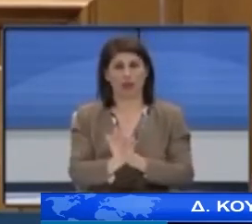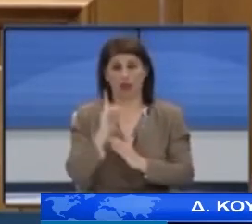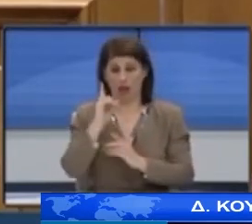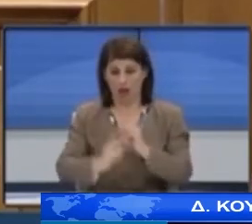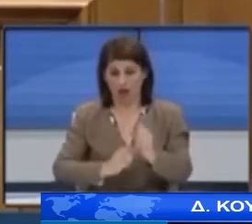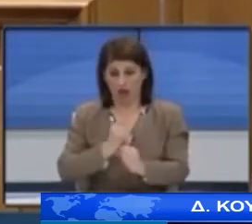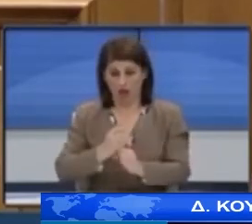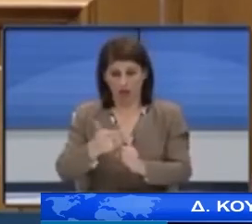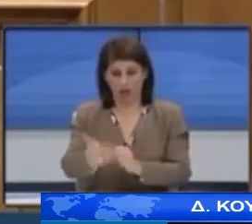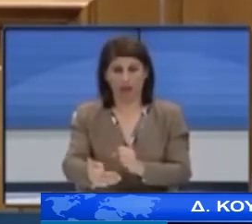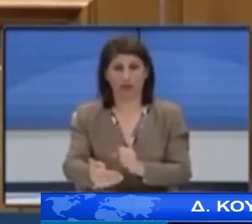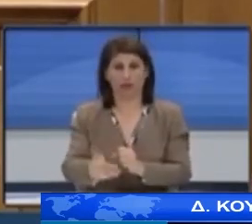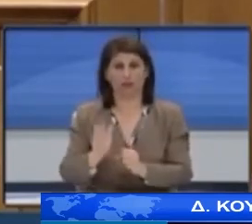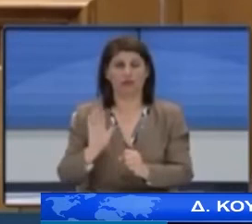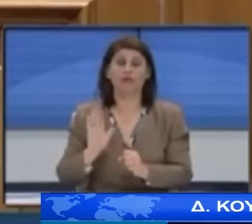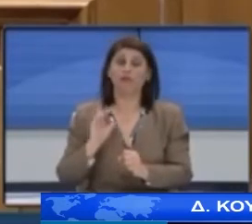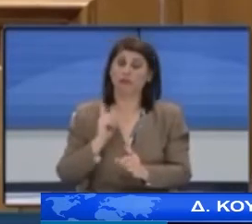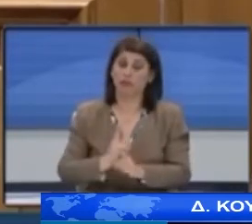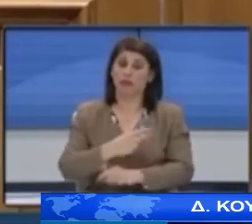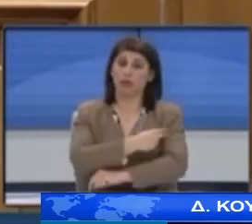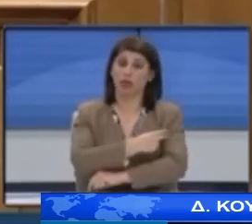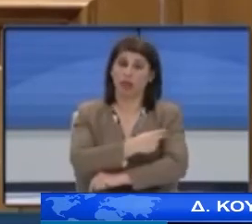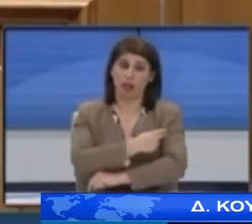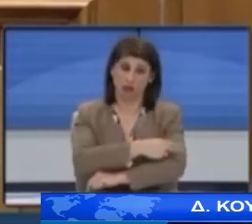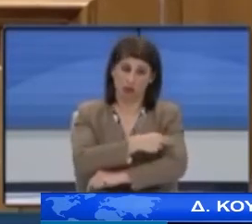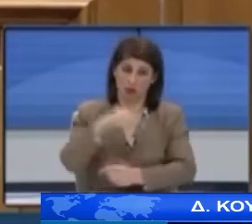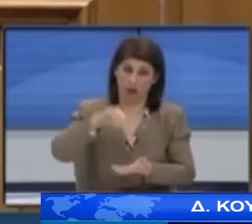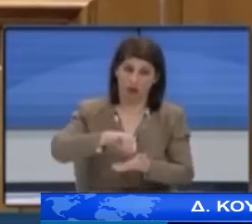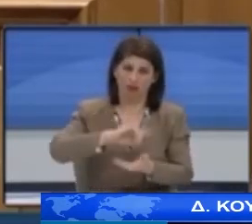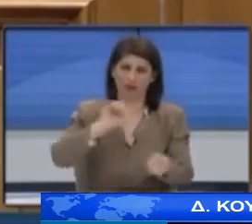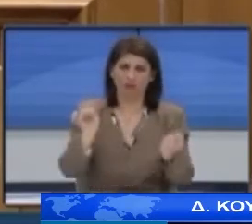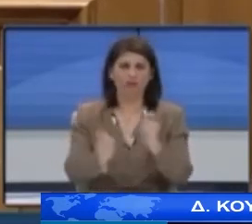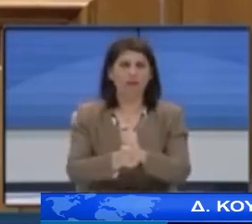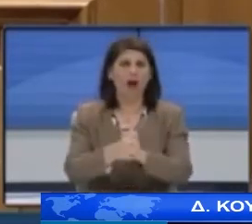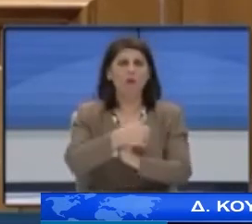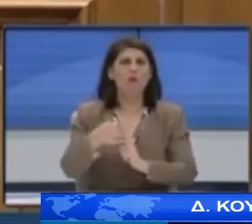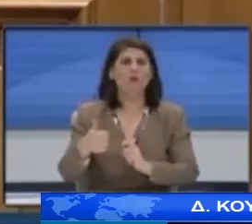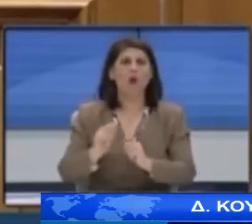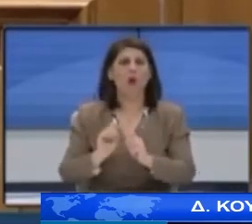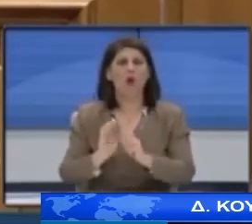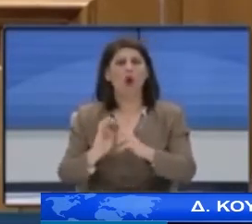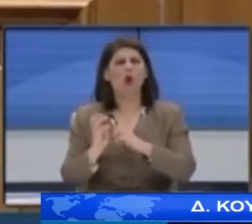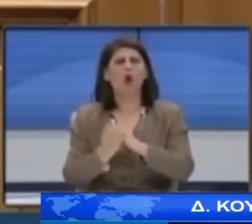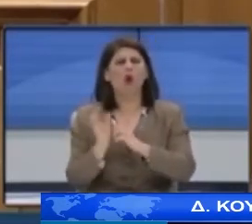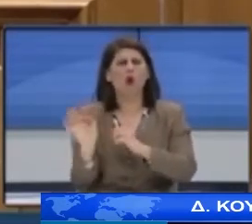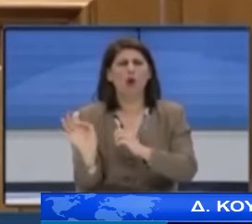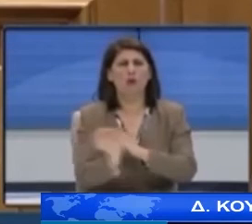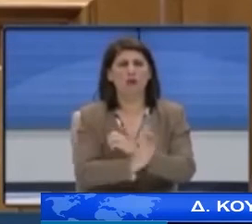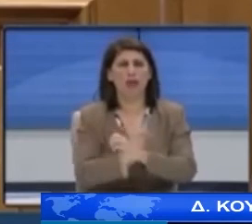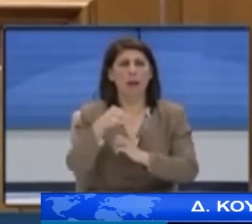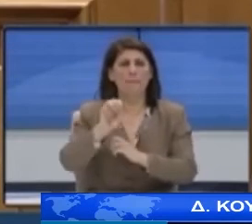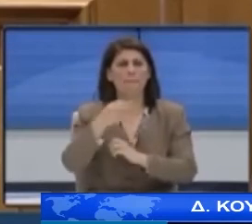μετά, τα δημόσια νοσοκομεία, ιδιαίτερα στην Αττική, έχουν μετατραπεί σε νοσοκομεία COVID, οι μεθ είναι